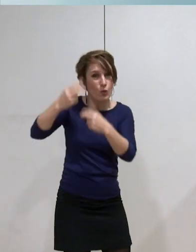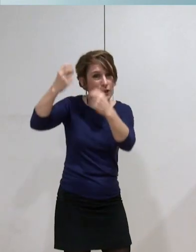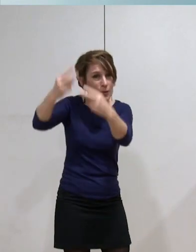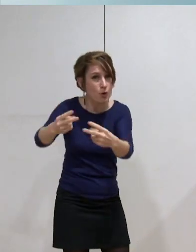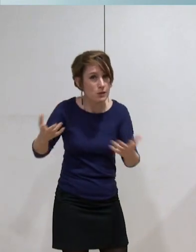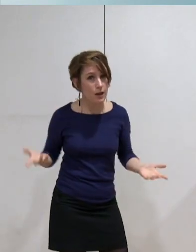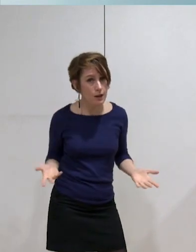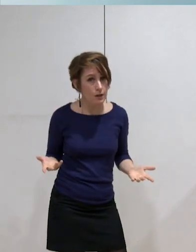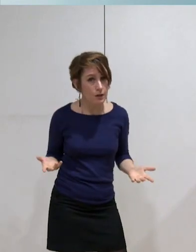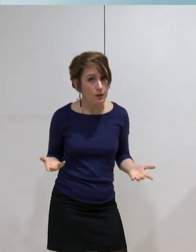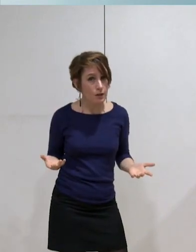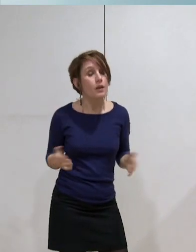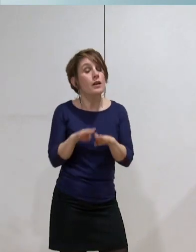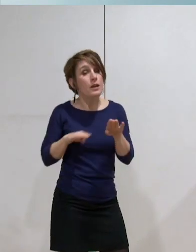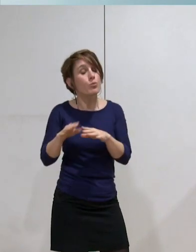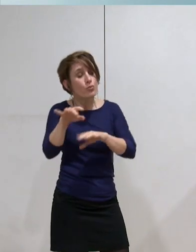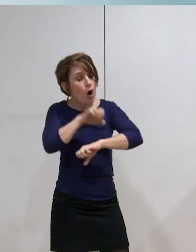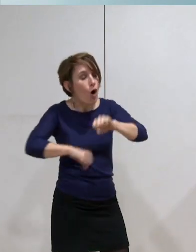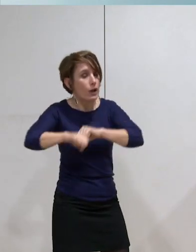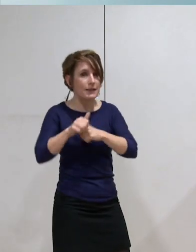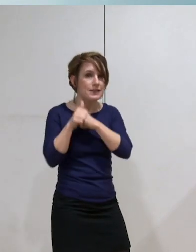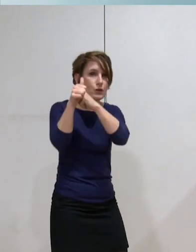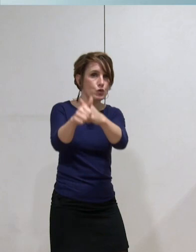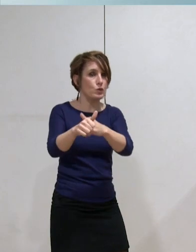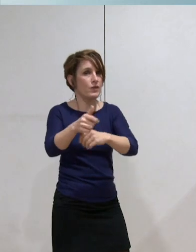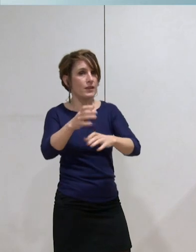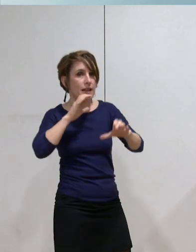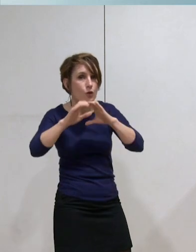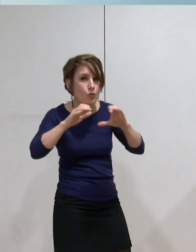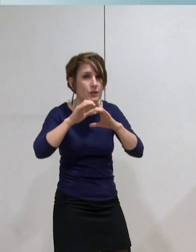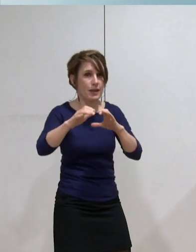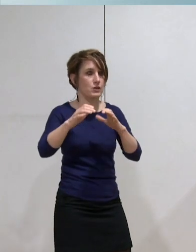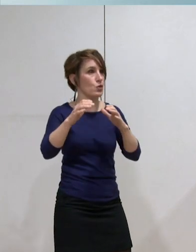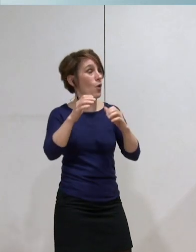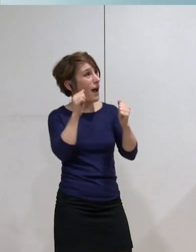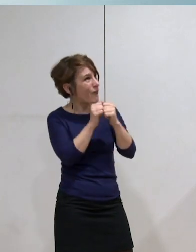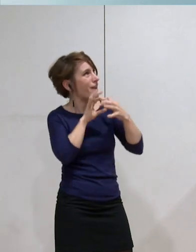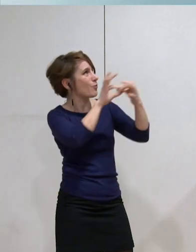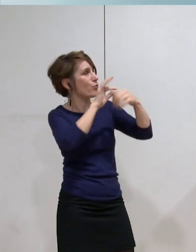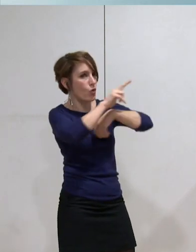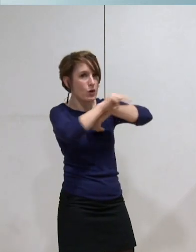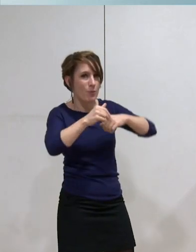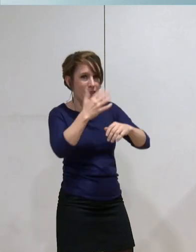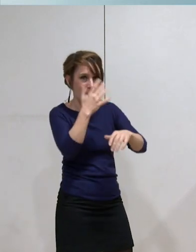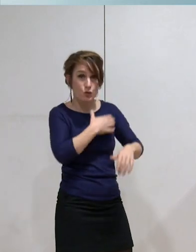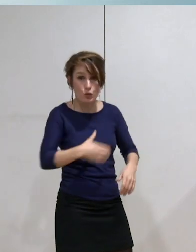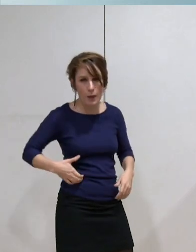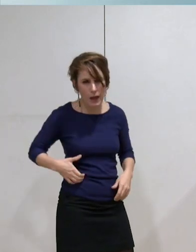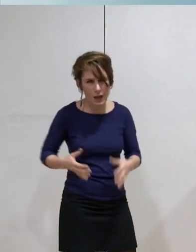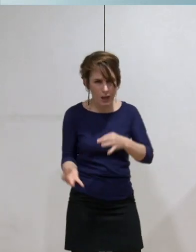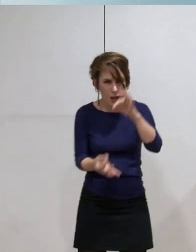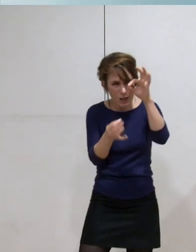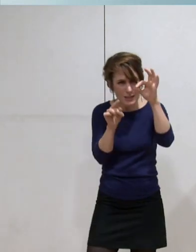enfin organiser le suivi de la communication et sa cohérence de la ville avec le cabinet du maire si ça n'est pas un poste de